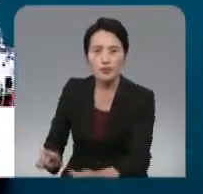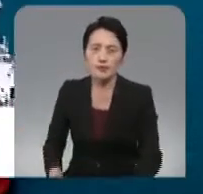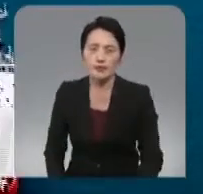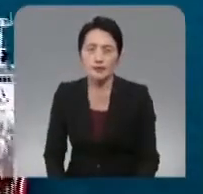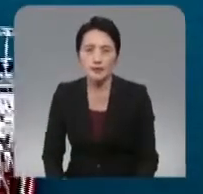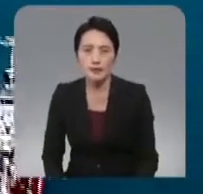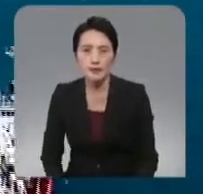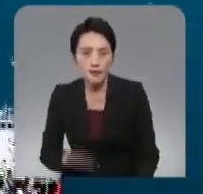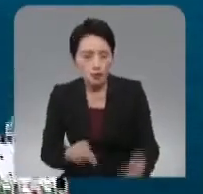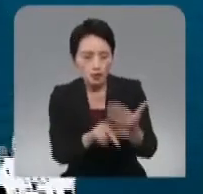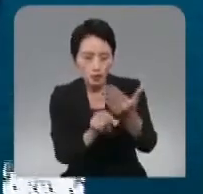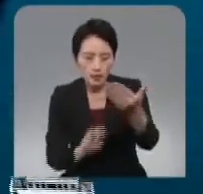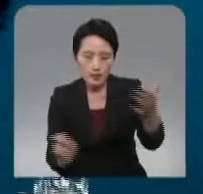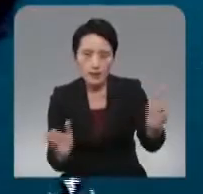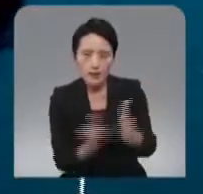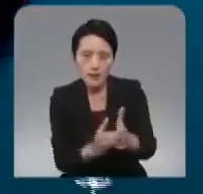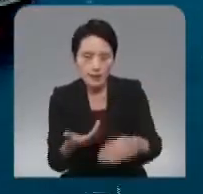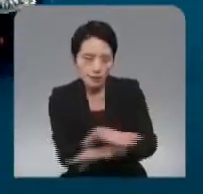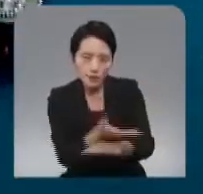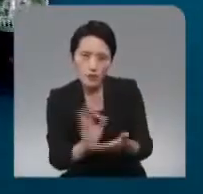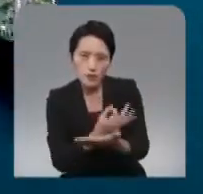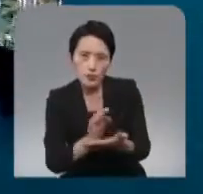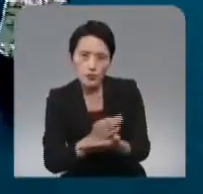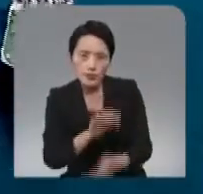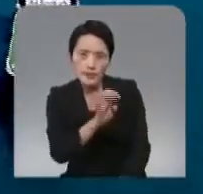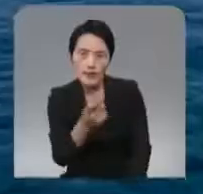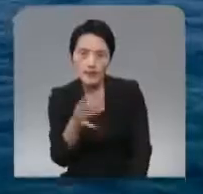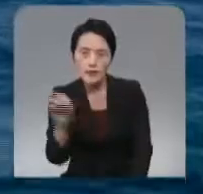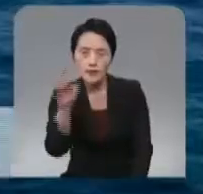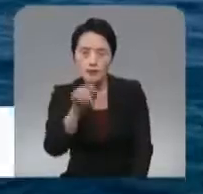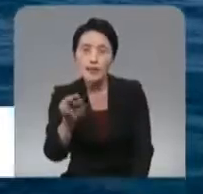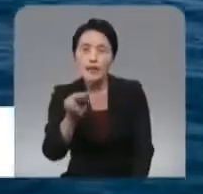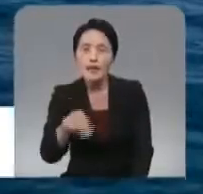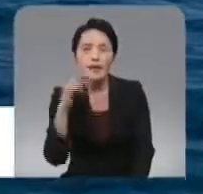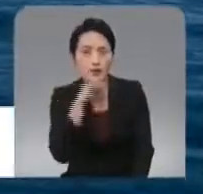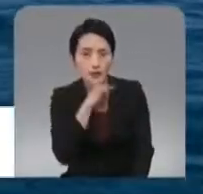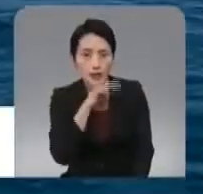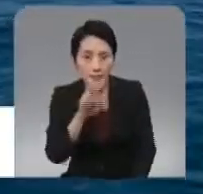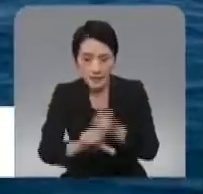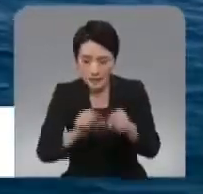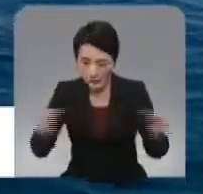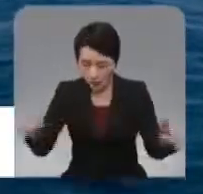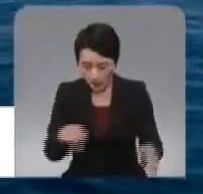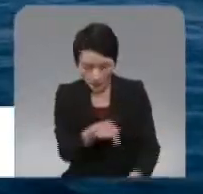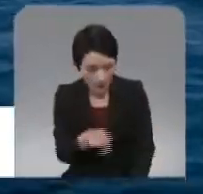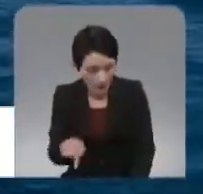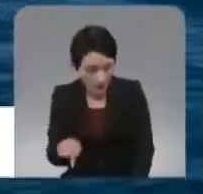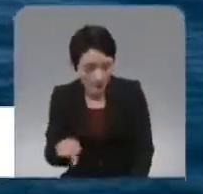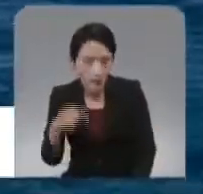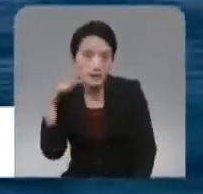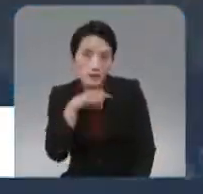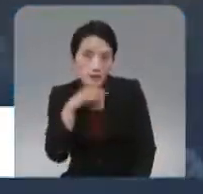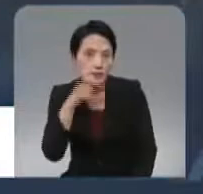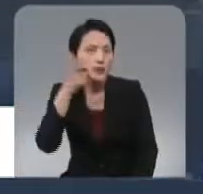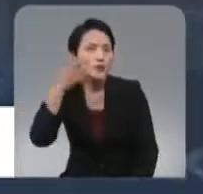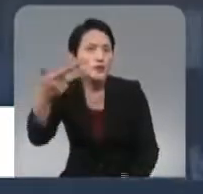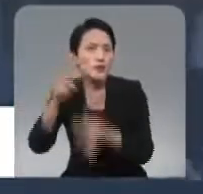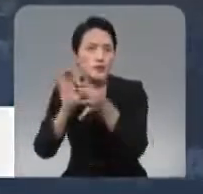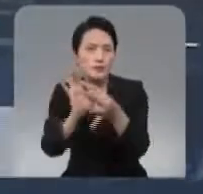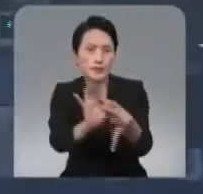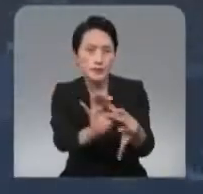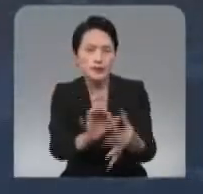5,7%, chế phẩm dầu mỡ giảm 36,5% Ả Rập Xê Út tăng 32% Đài Loan tăng